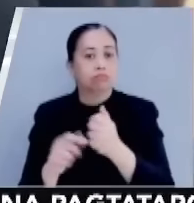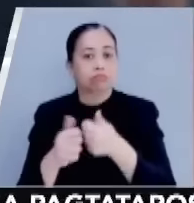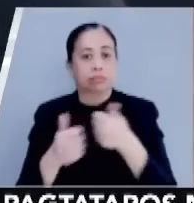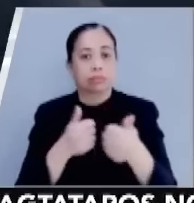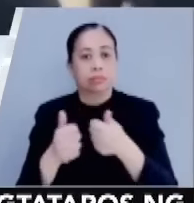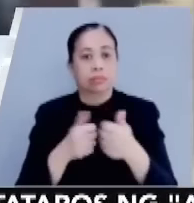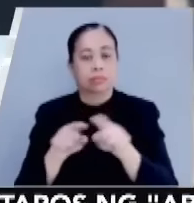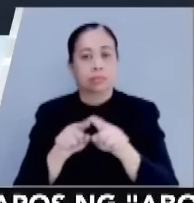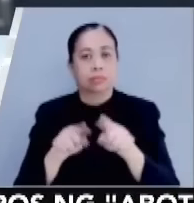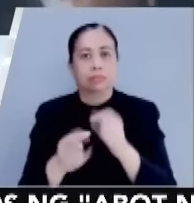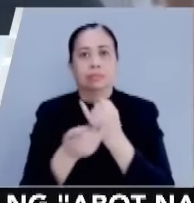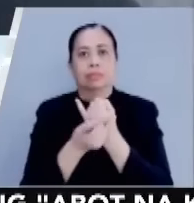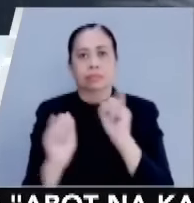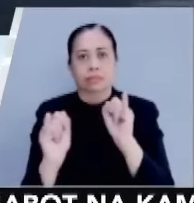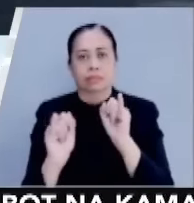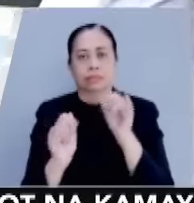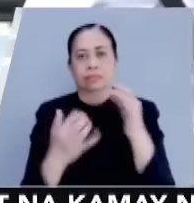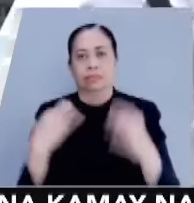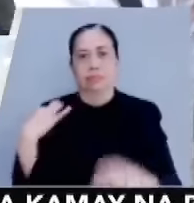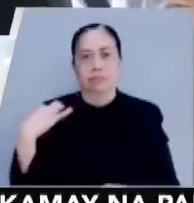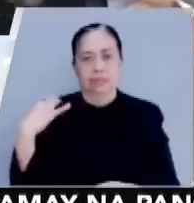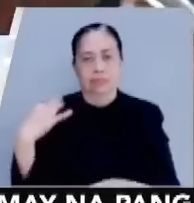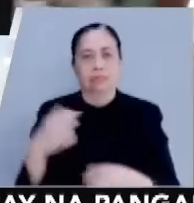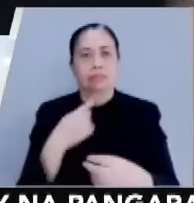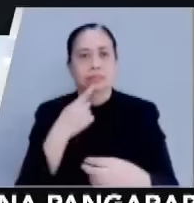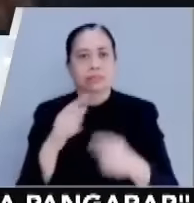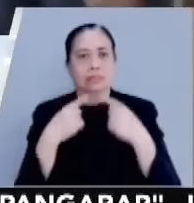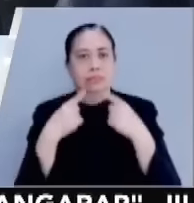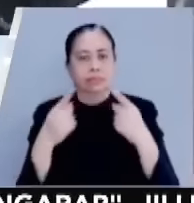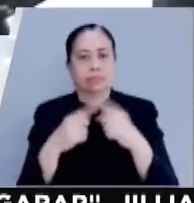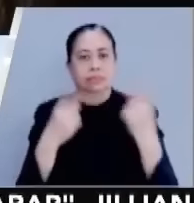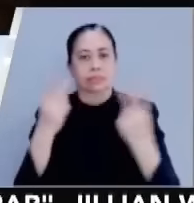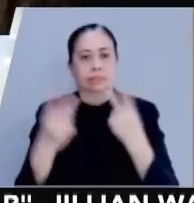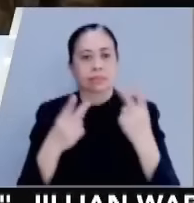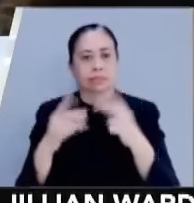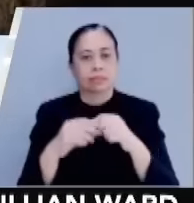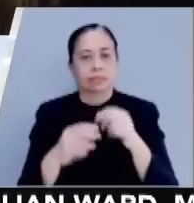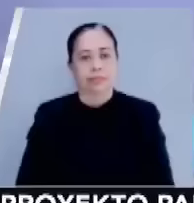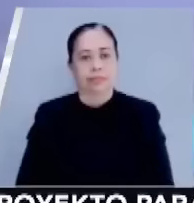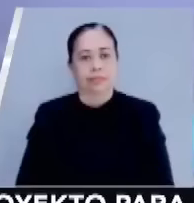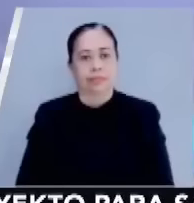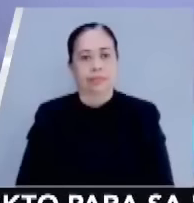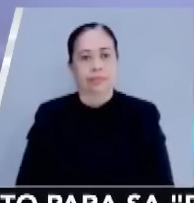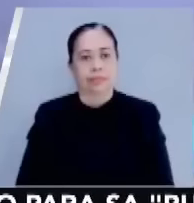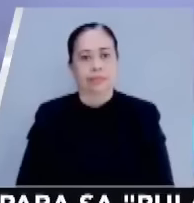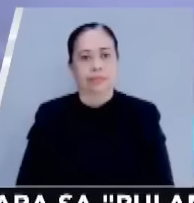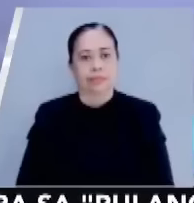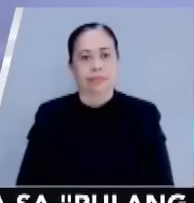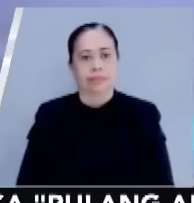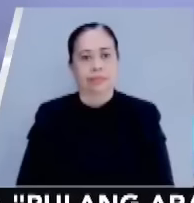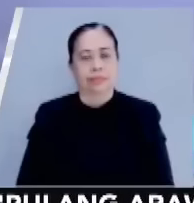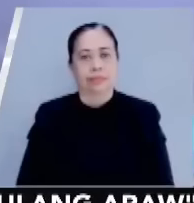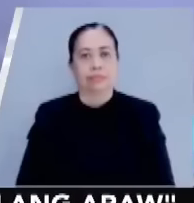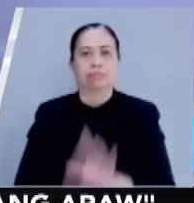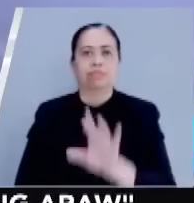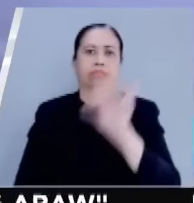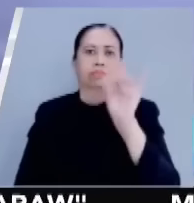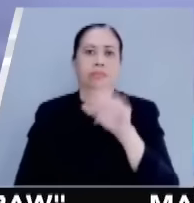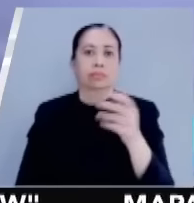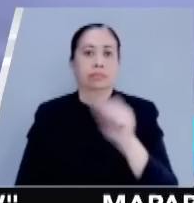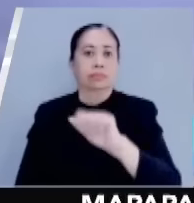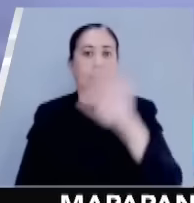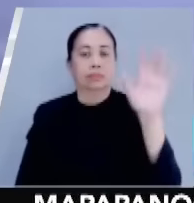bilang independent candidate. Sinabi niya yan sa kanyang pagbisita sa Marawi City. Bistado sa Angeles, Pampanga